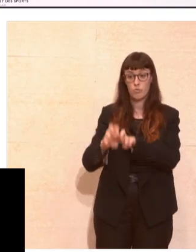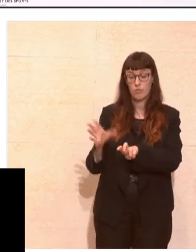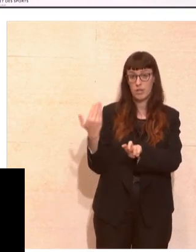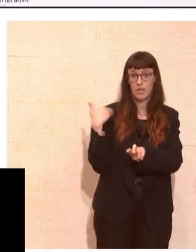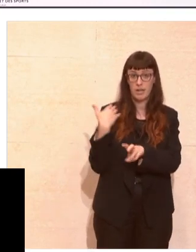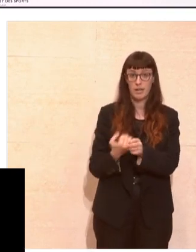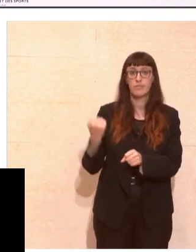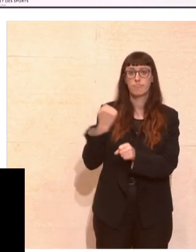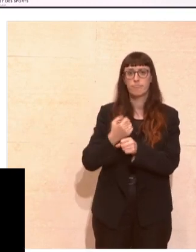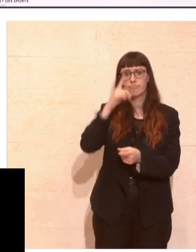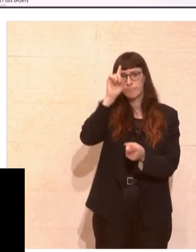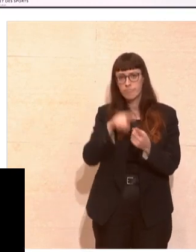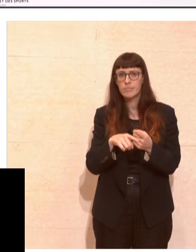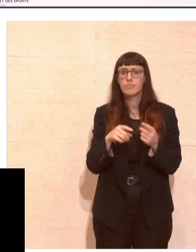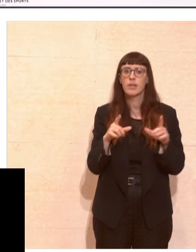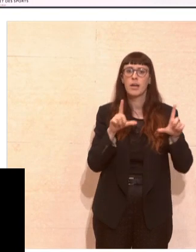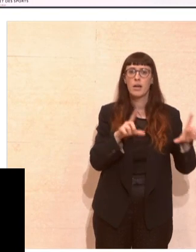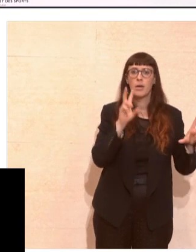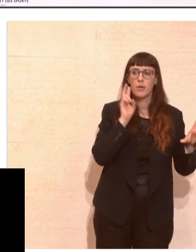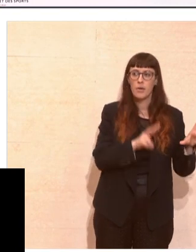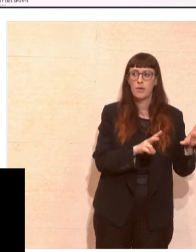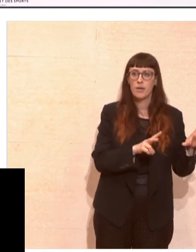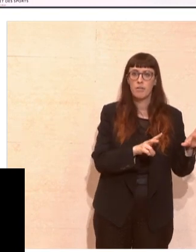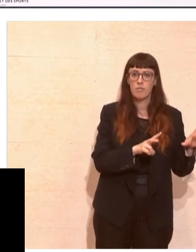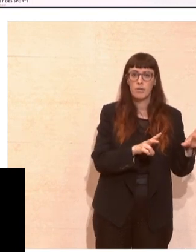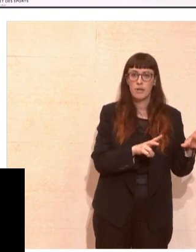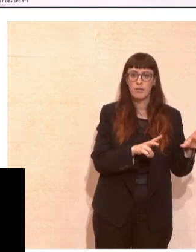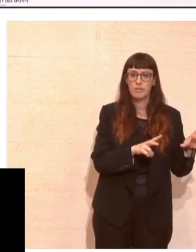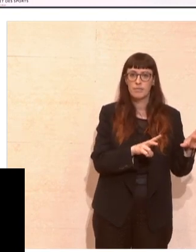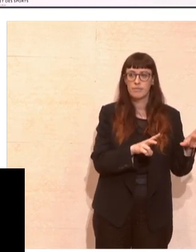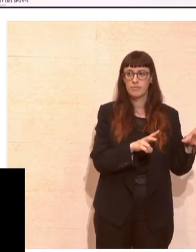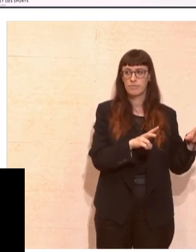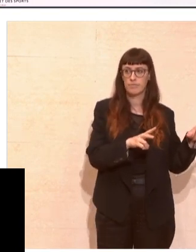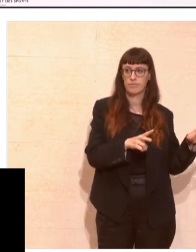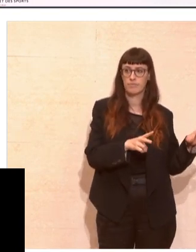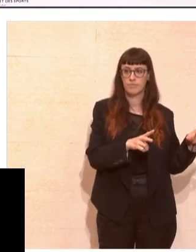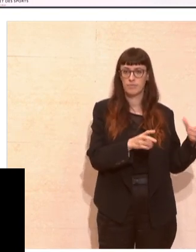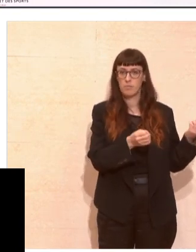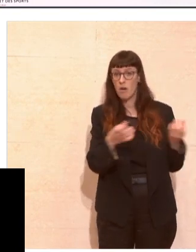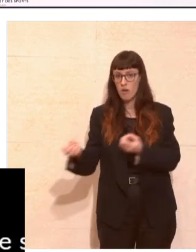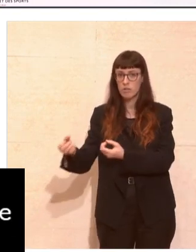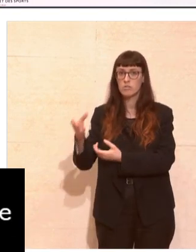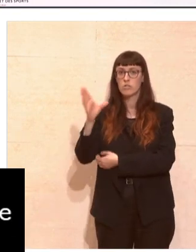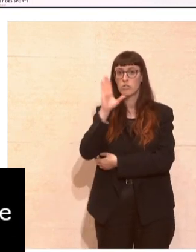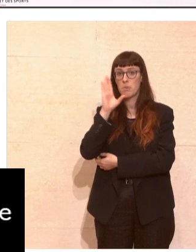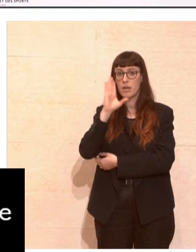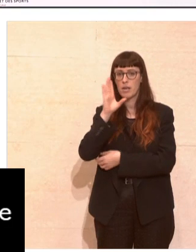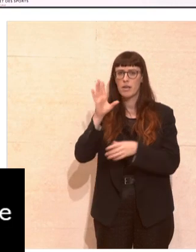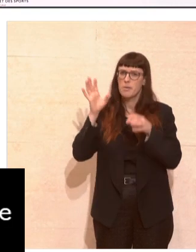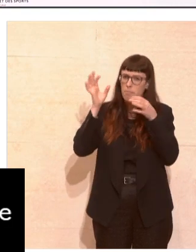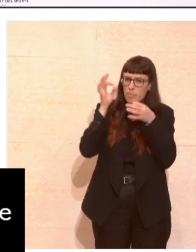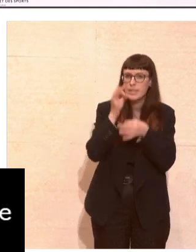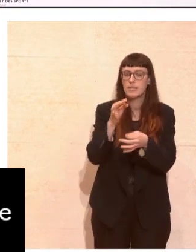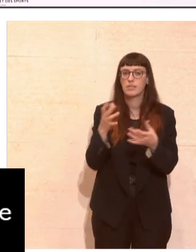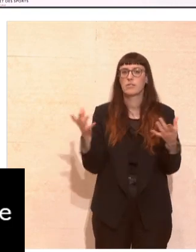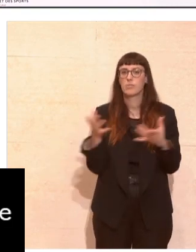l'impact objectif, de manière objective des écrans sur le sommeil. Et on a voulu